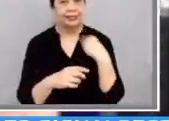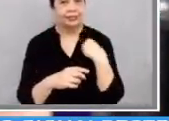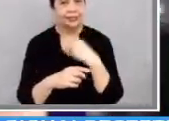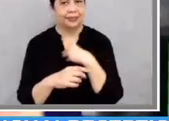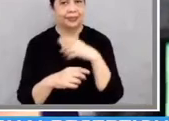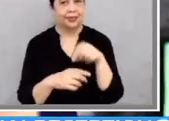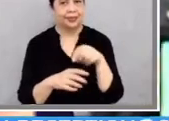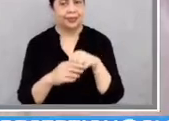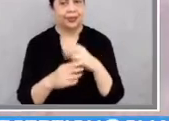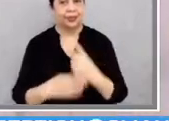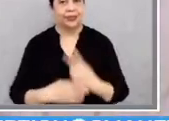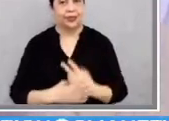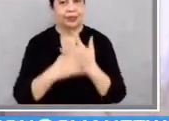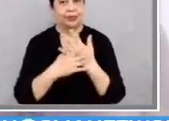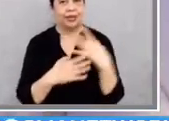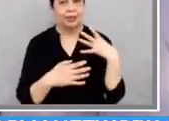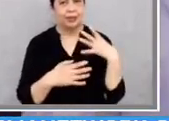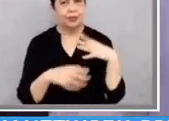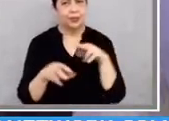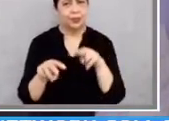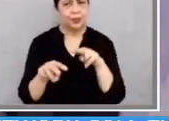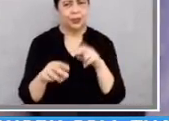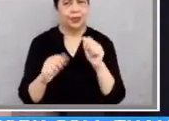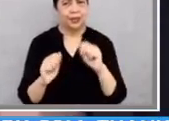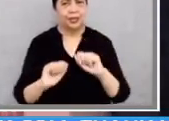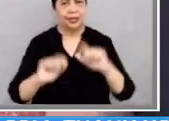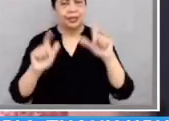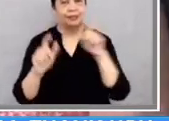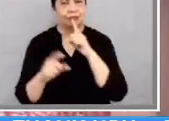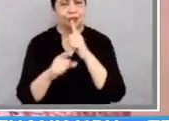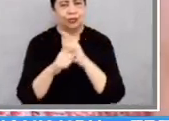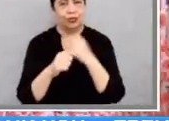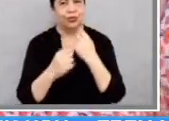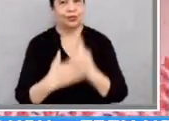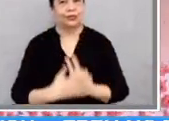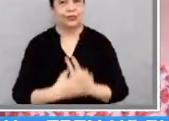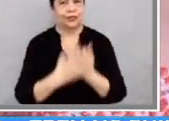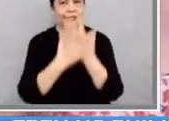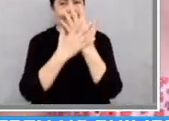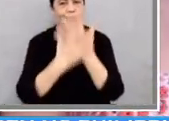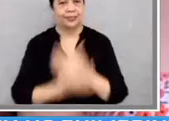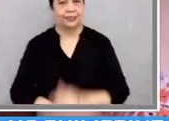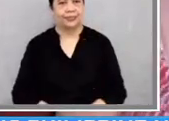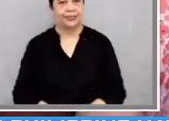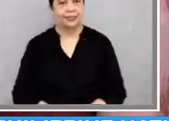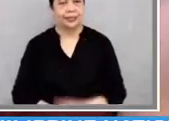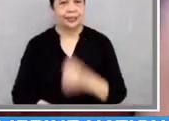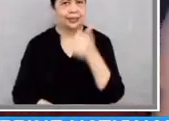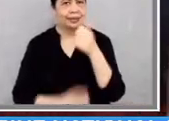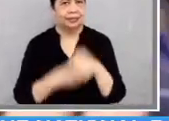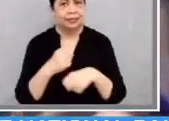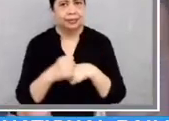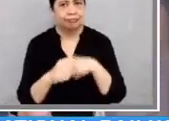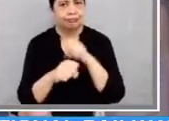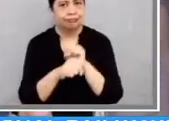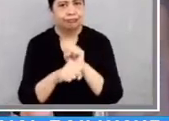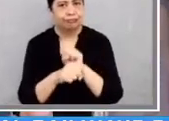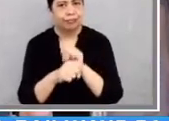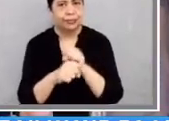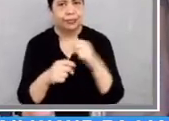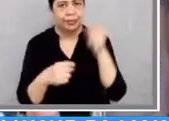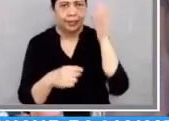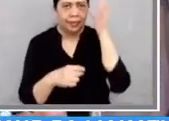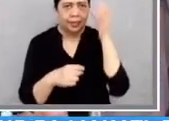matindi na ang pag-aabang na makita ang live-action version ng Voltes 5. 10 years in the making mula